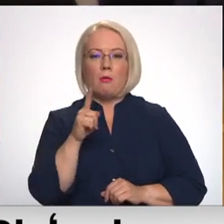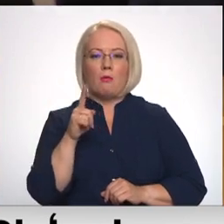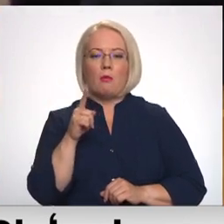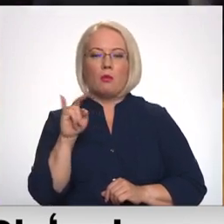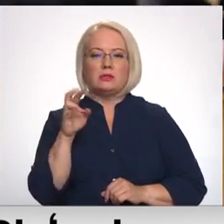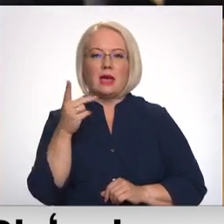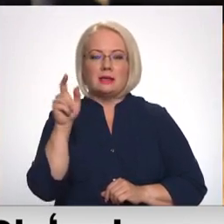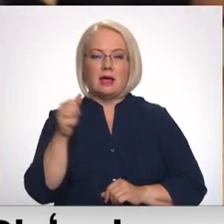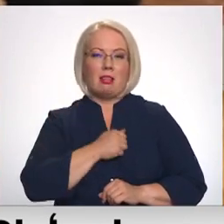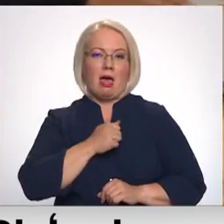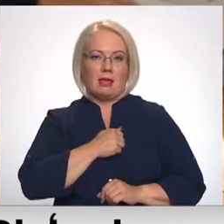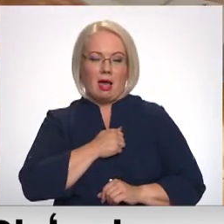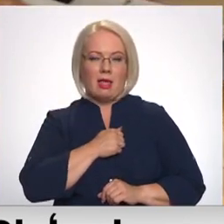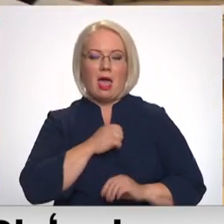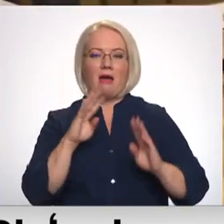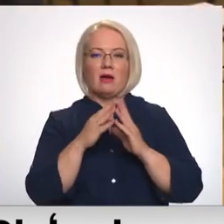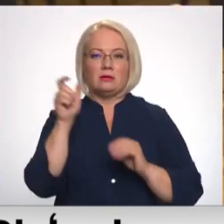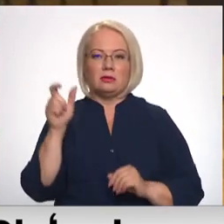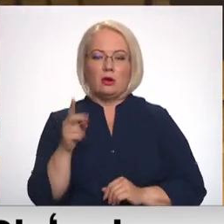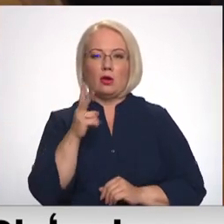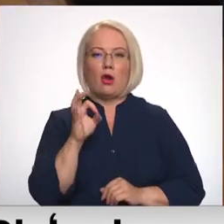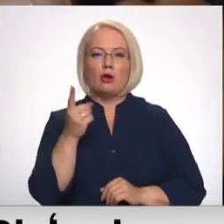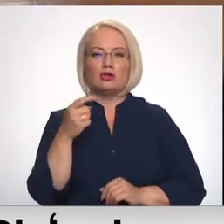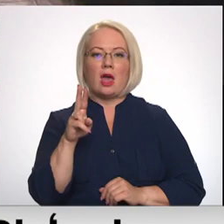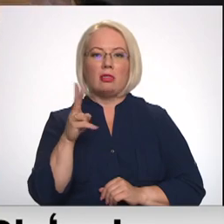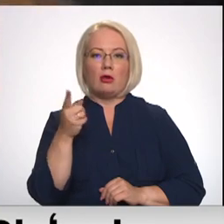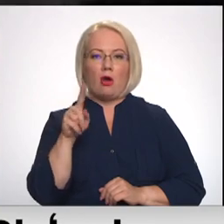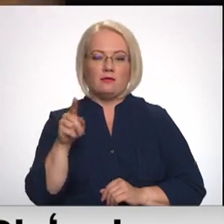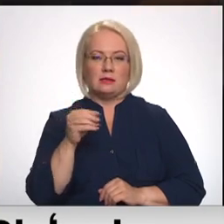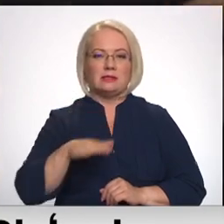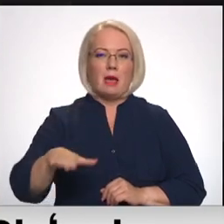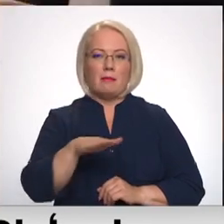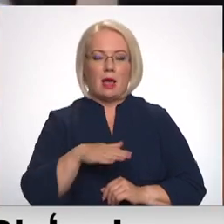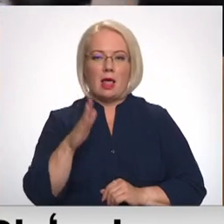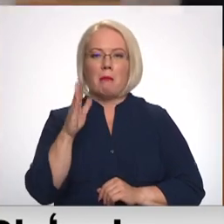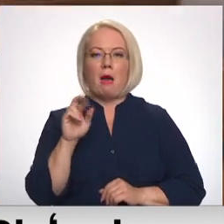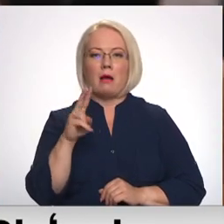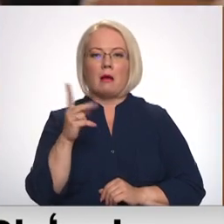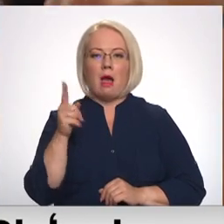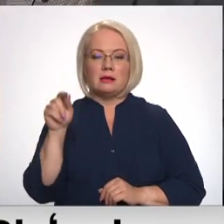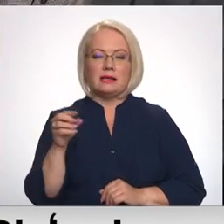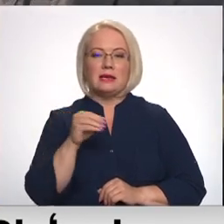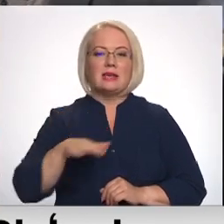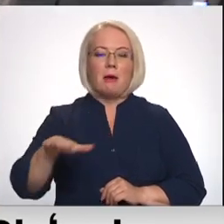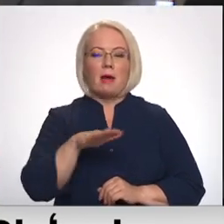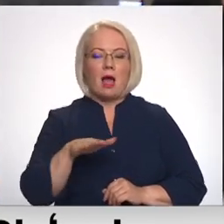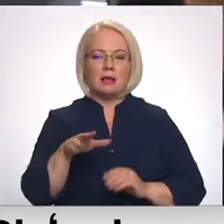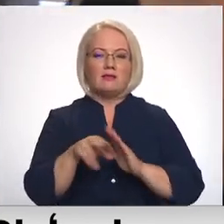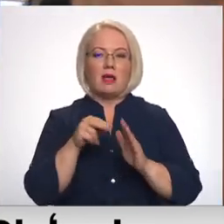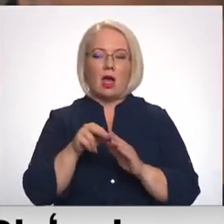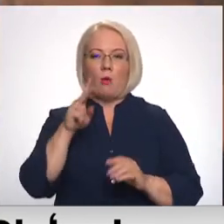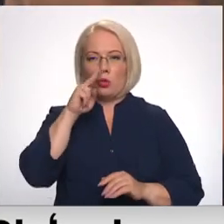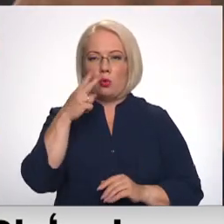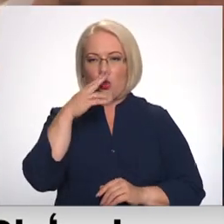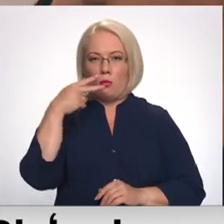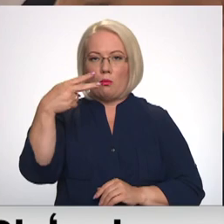Latgalē pirmais valdes loceklis Jevgeņijs Koršenkovs, bet Zemgalē Normunds Barkāns. No Zemgales vēlēšana apgabala ar otro numuru